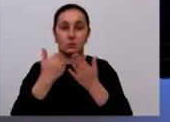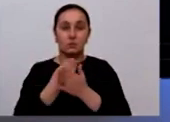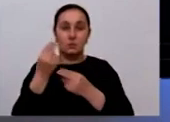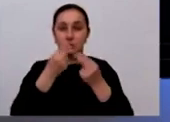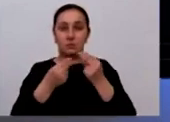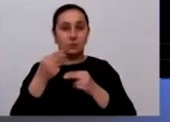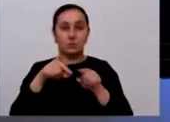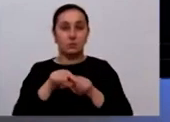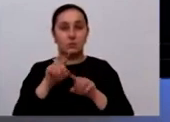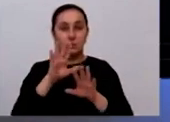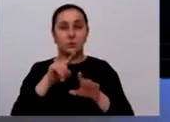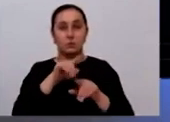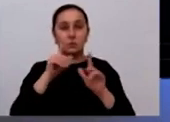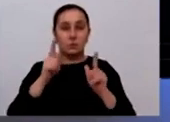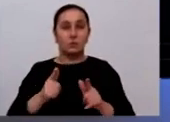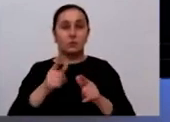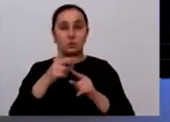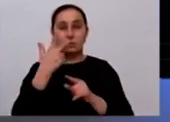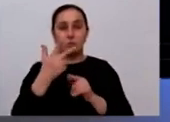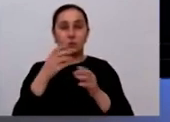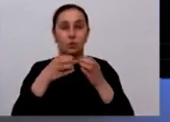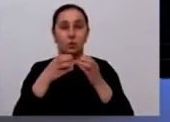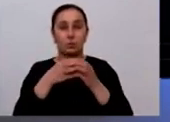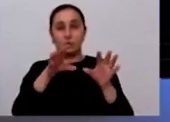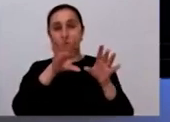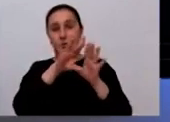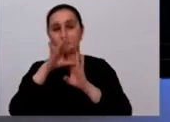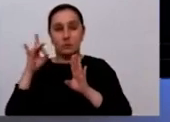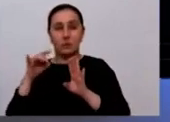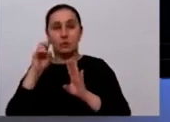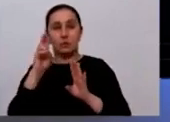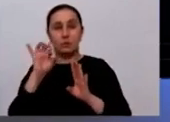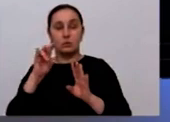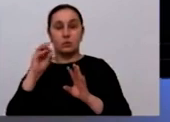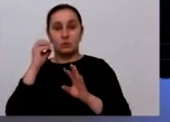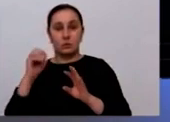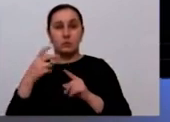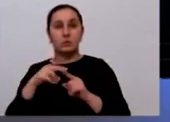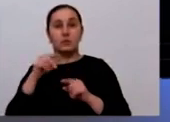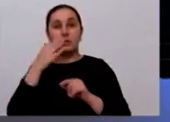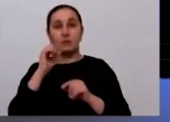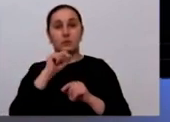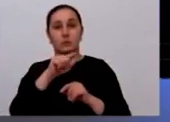chizib o'tirmaymiz. Shu tayyor uchtasini gruppa qilib olamiz Ctrl Y bilan va